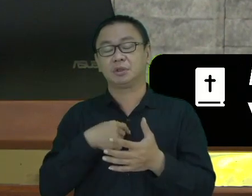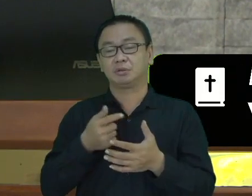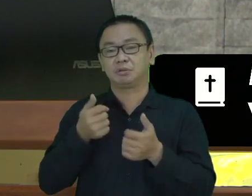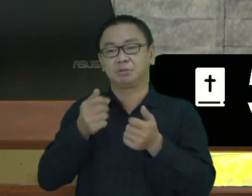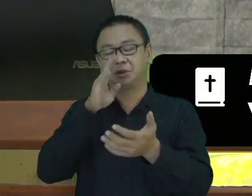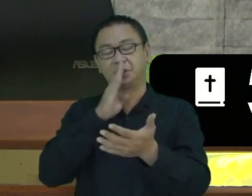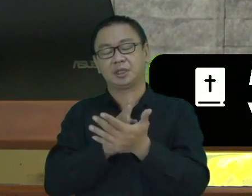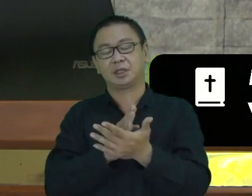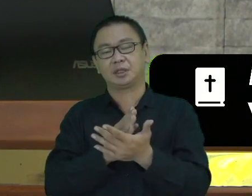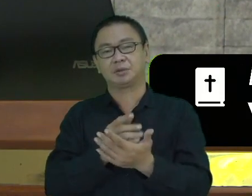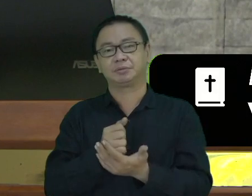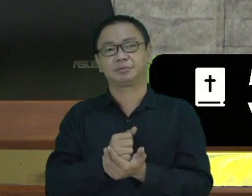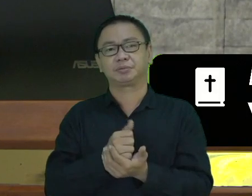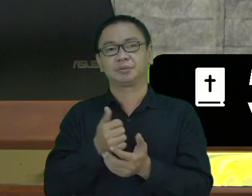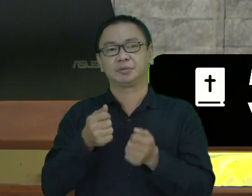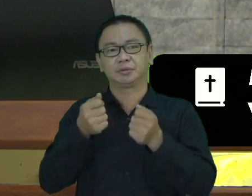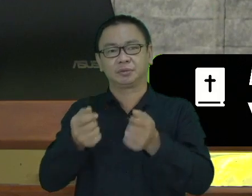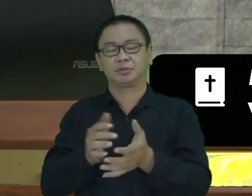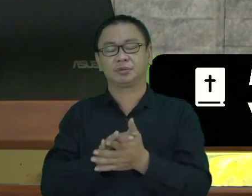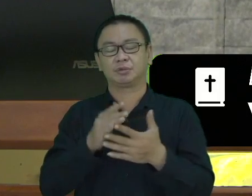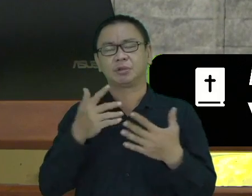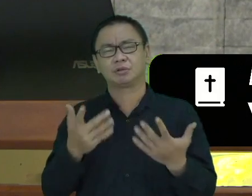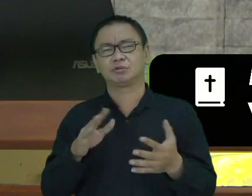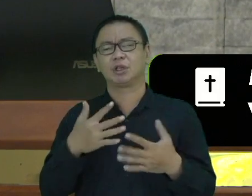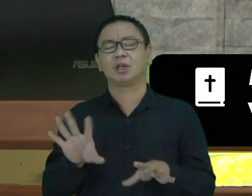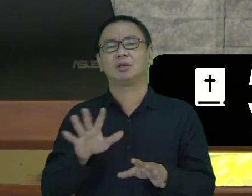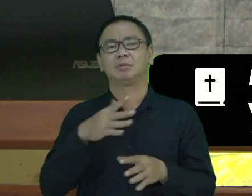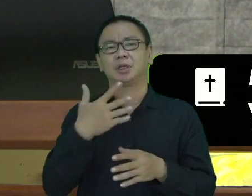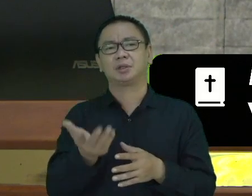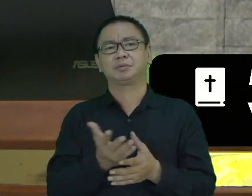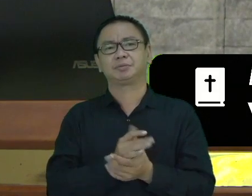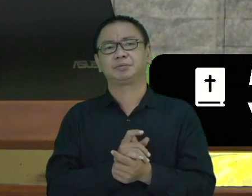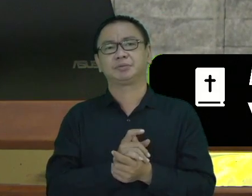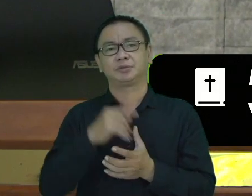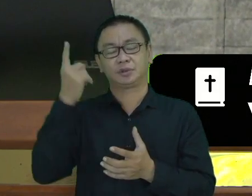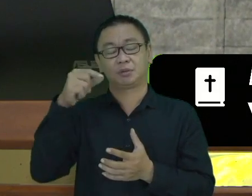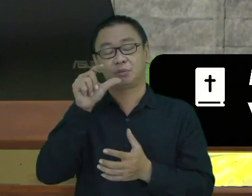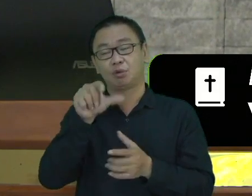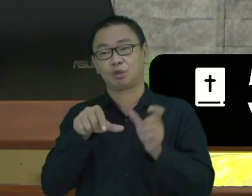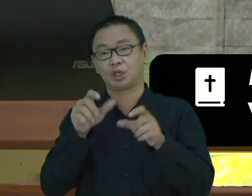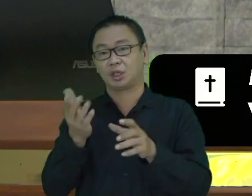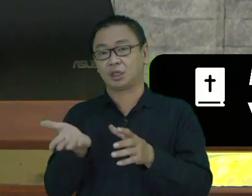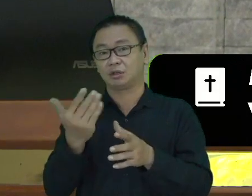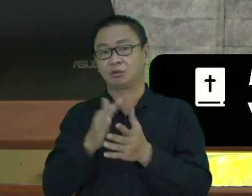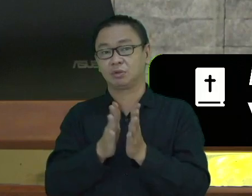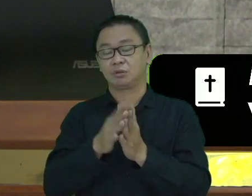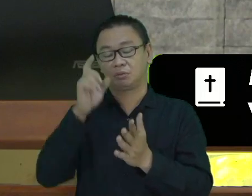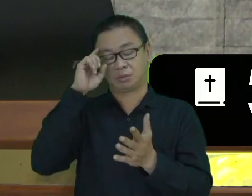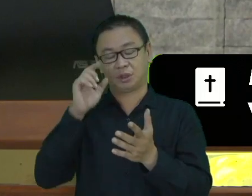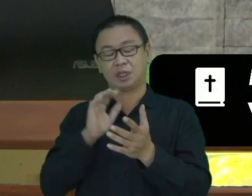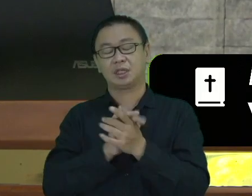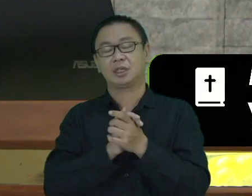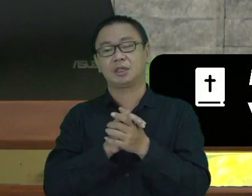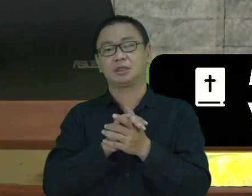hidup walaupun ia sudah mati. Dan setiap orang yang hidup dan yang percaya kepadaku